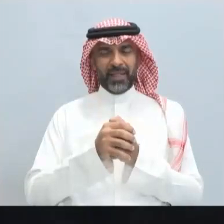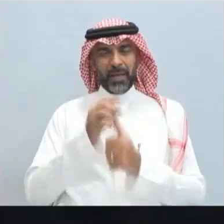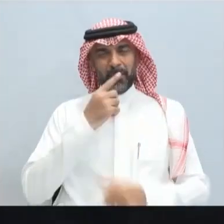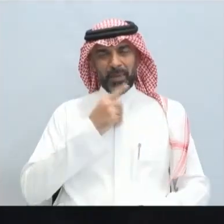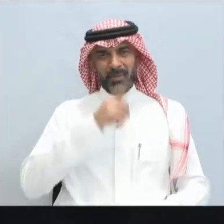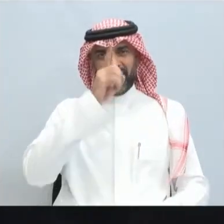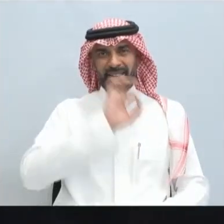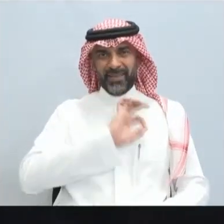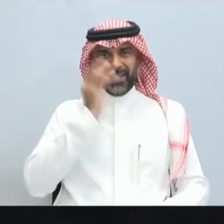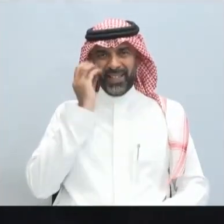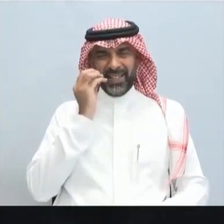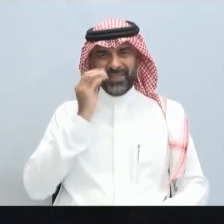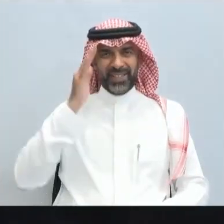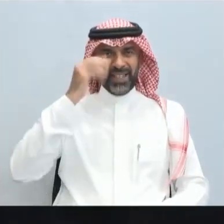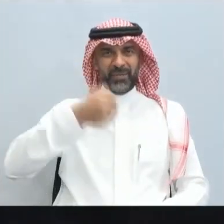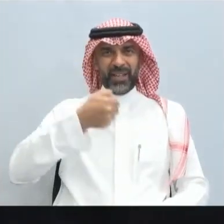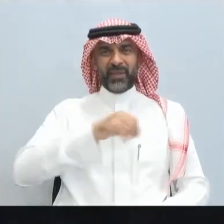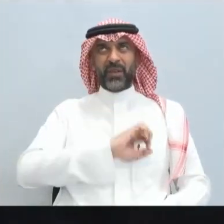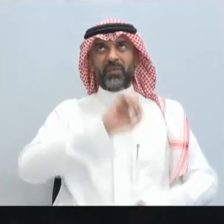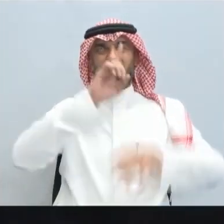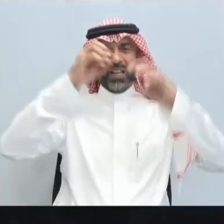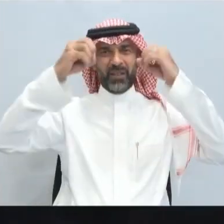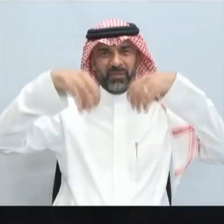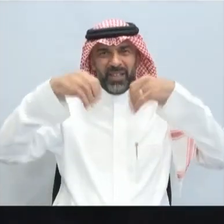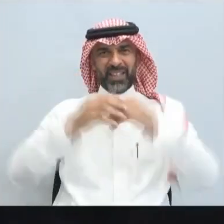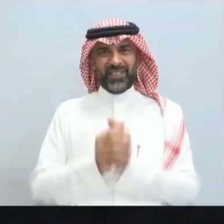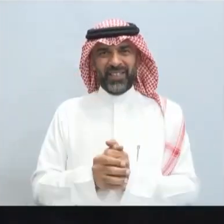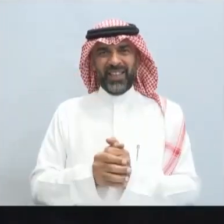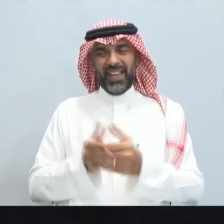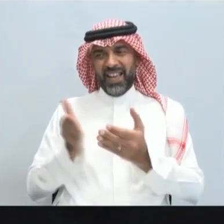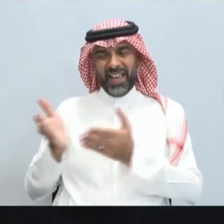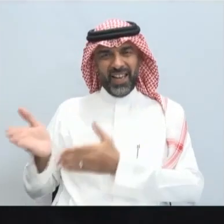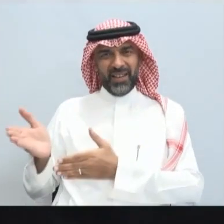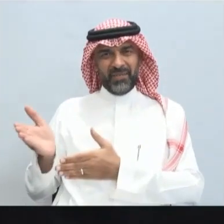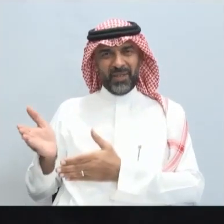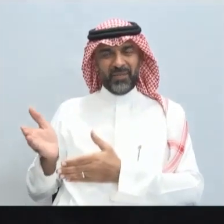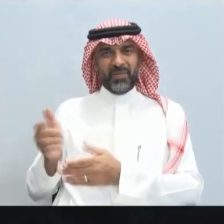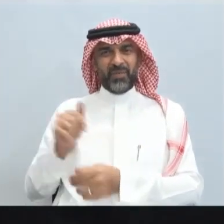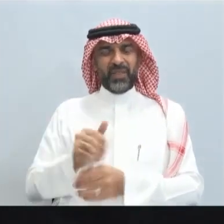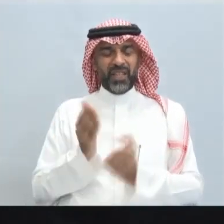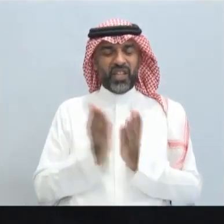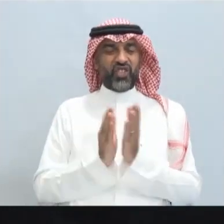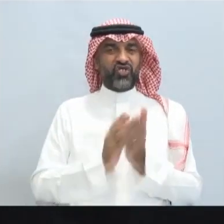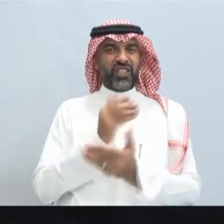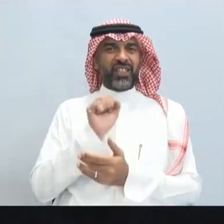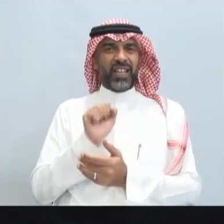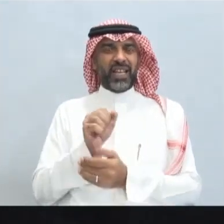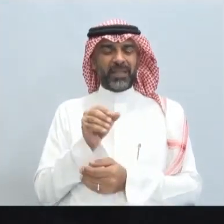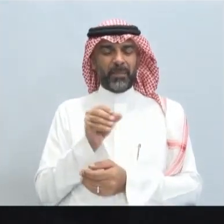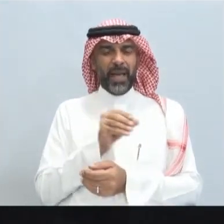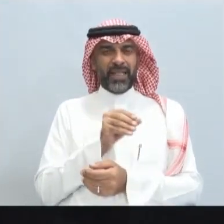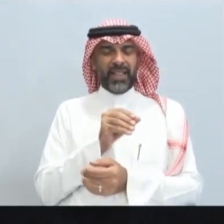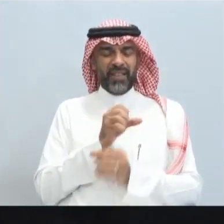بسم الله الرحمن الرحيم السلام عليكم ورحمه الله وبركاته اهلا وسهلا بكم في درس جديد من دروس ماده